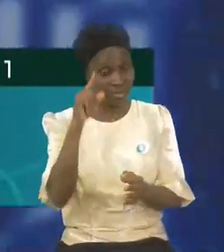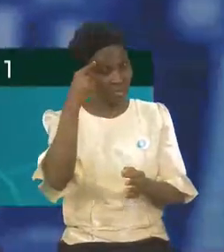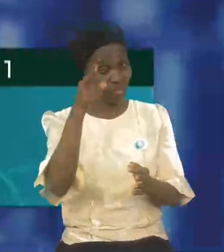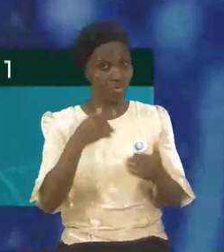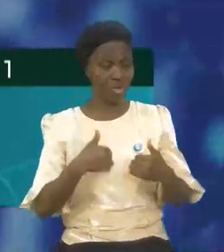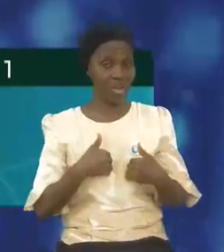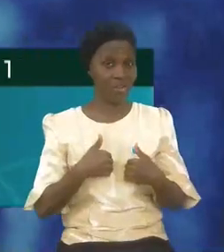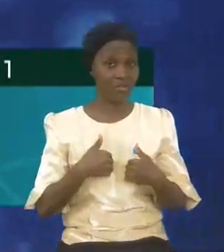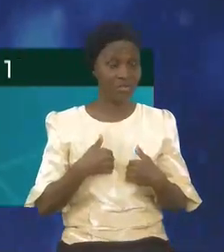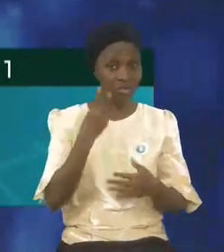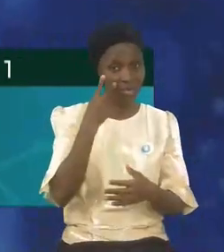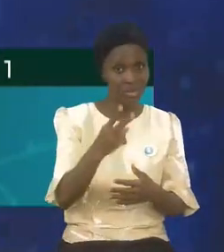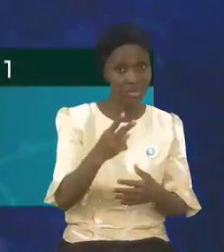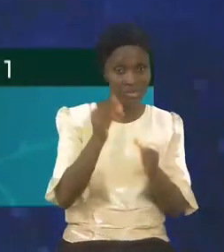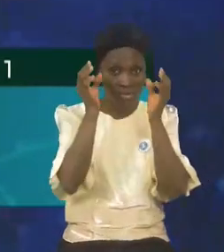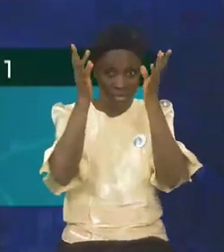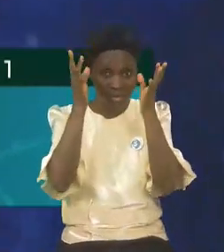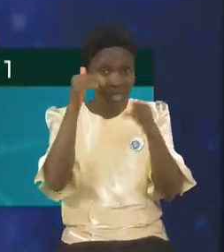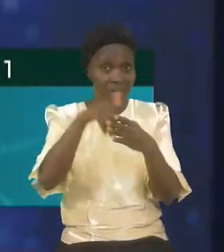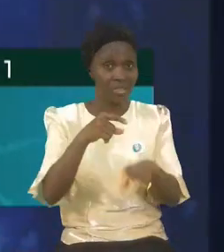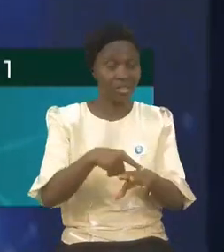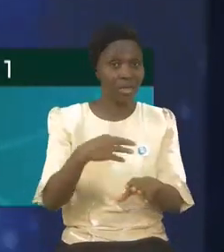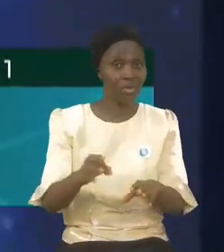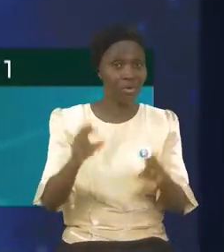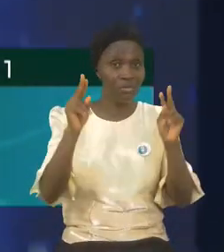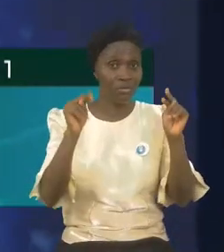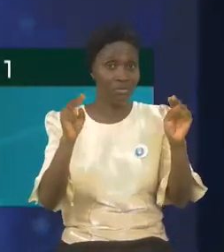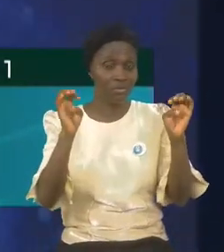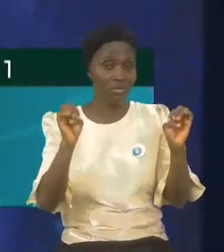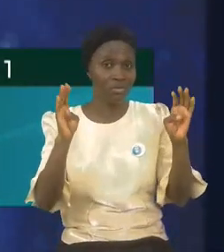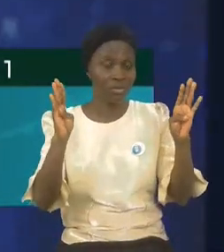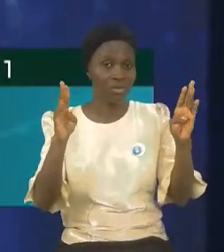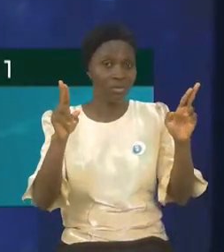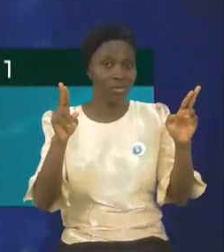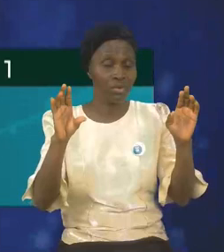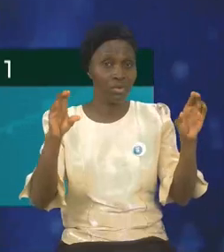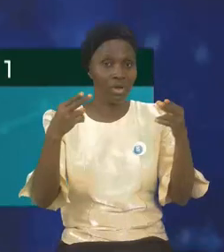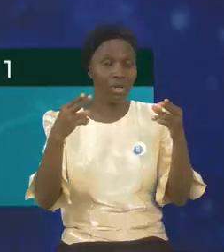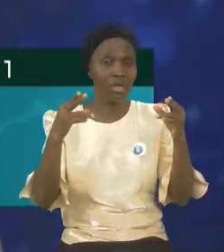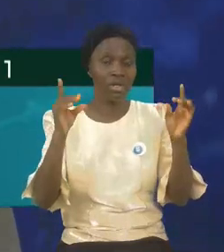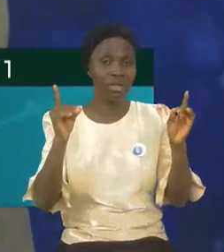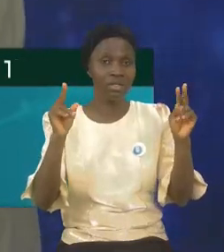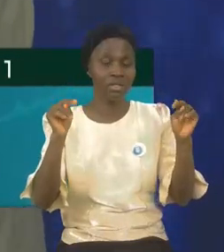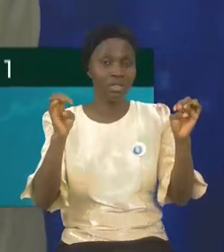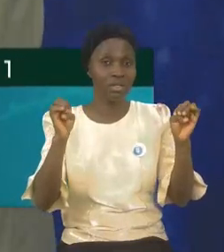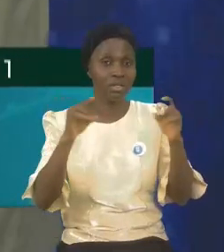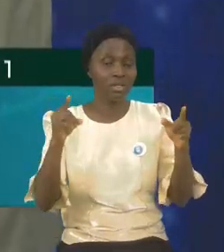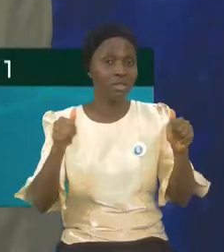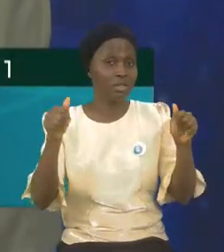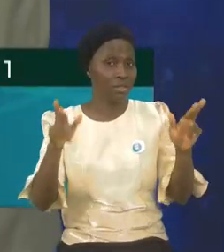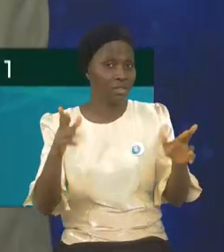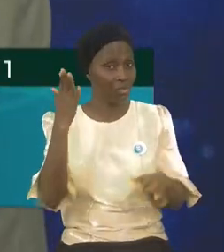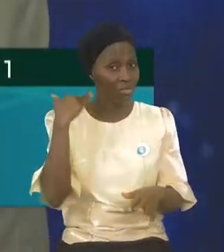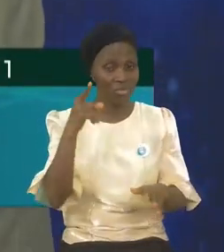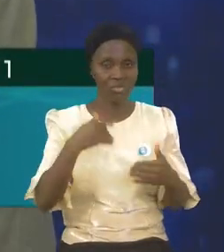brutalité, quand vous croyez avoir vu la cruauté dans le passé, au temps de Nebuchadnezzar, vous n'avez rien